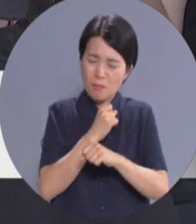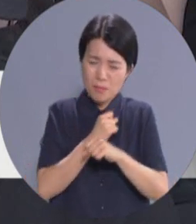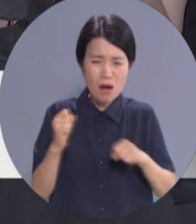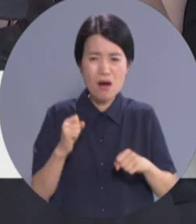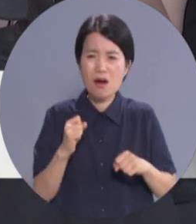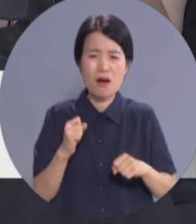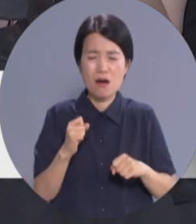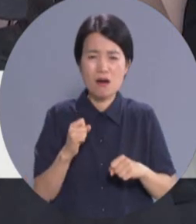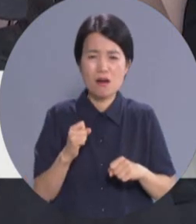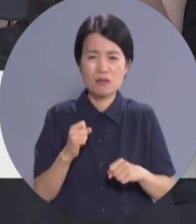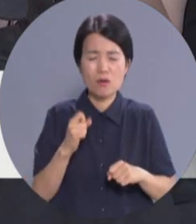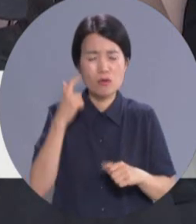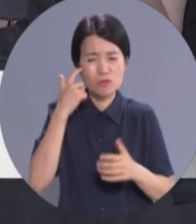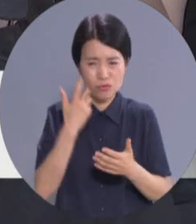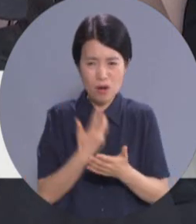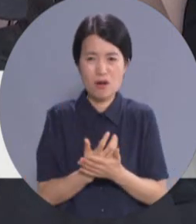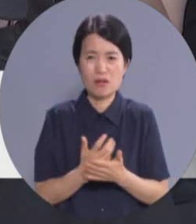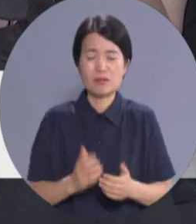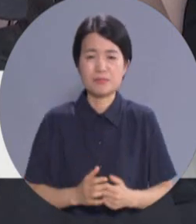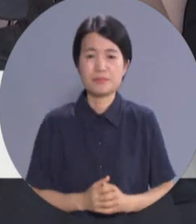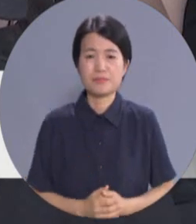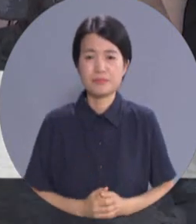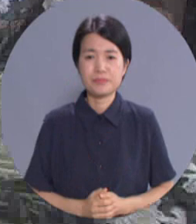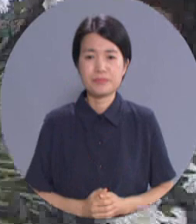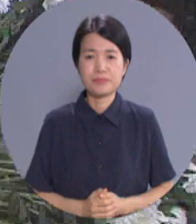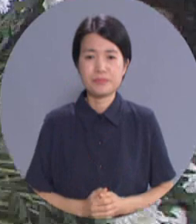했습니다 강서영 기자입니다